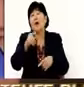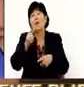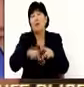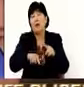народы